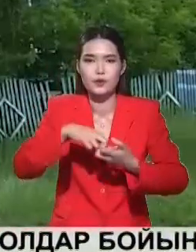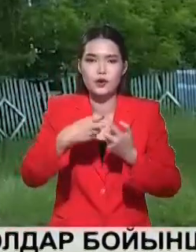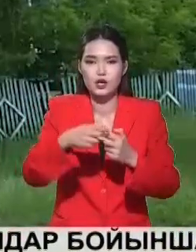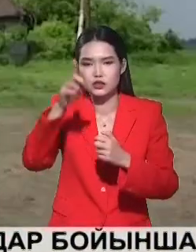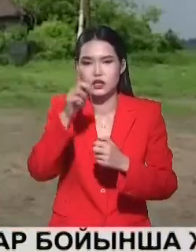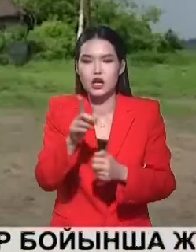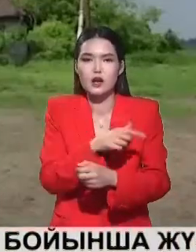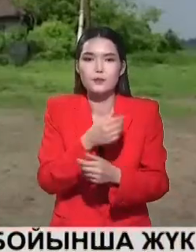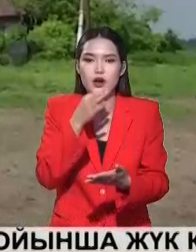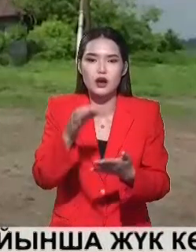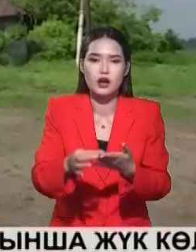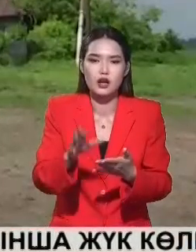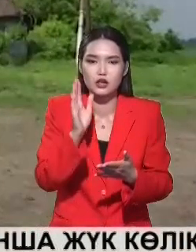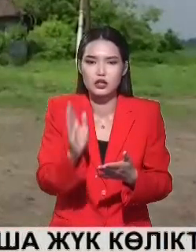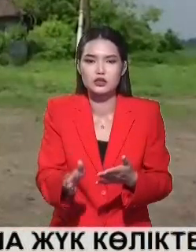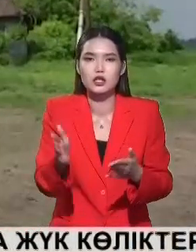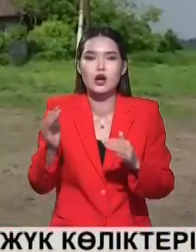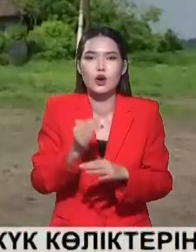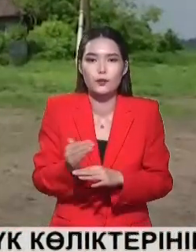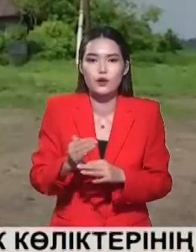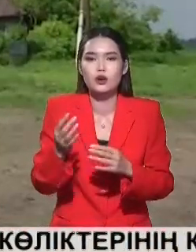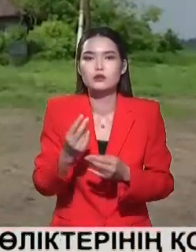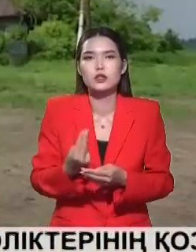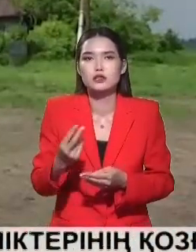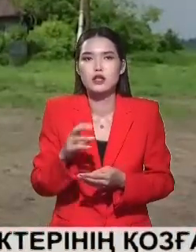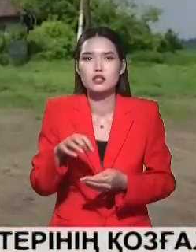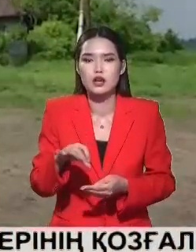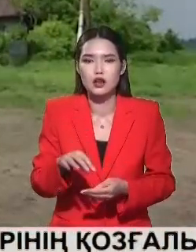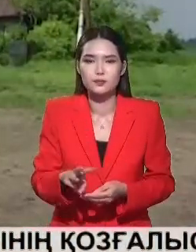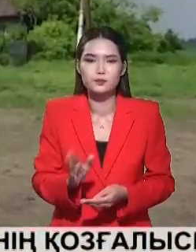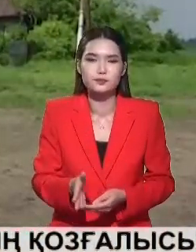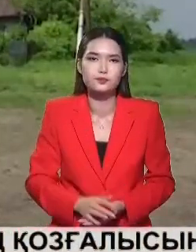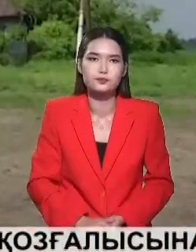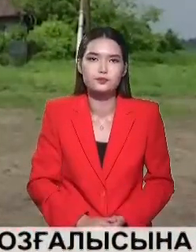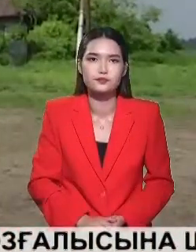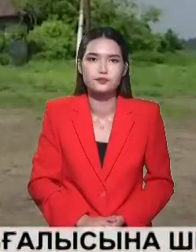кейін шығады. Абзал Құрманкин, Евгений Мутыл, Астана Таймс, солтүстік Қазақстан облысы.